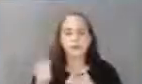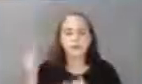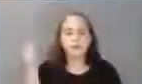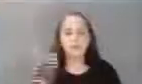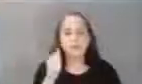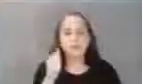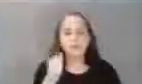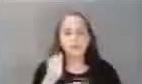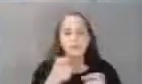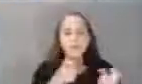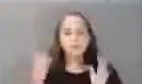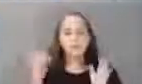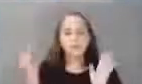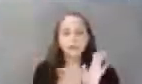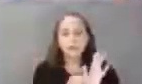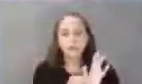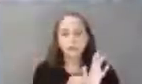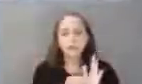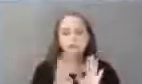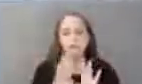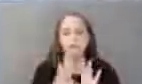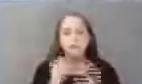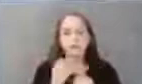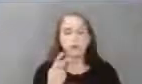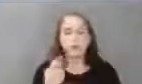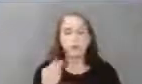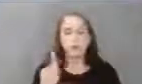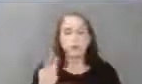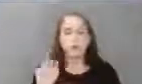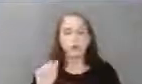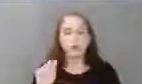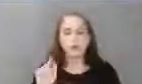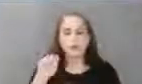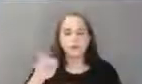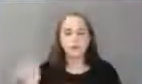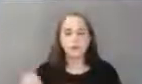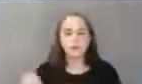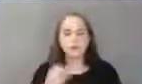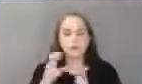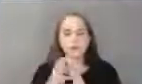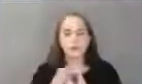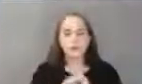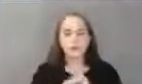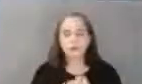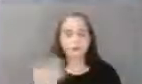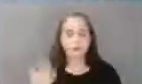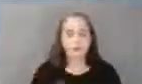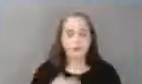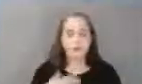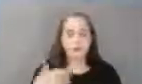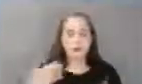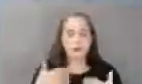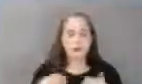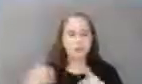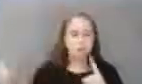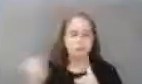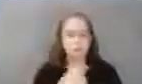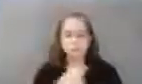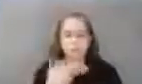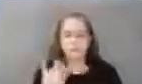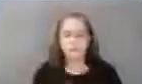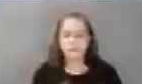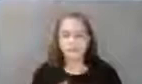from Eliptical Road. O, di ba? Ang bongga niyan. Siyempre, para maiwasan ang maaaring